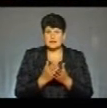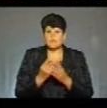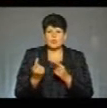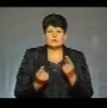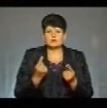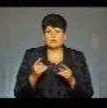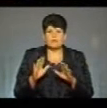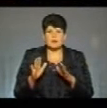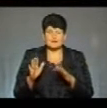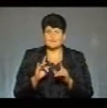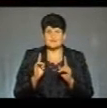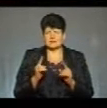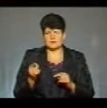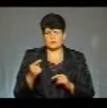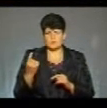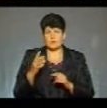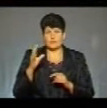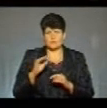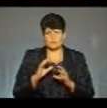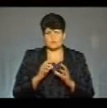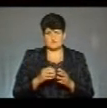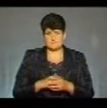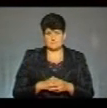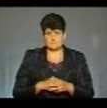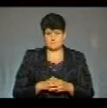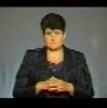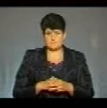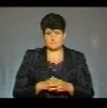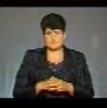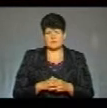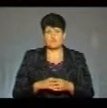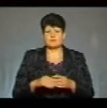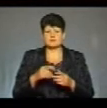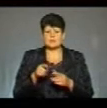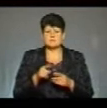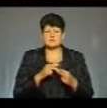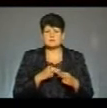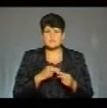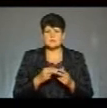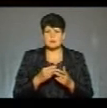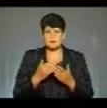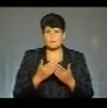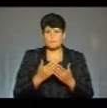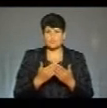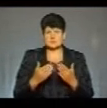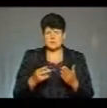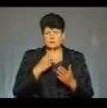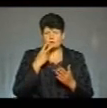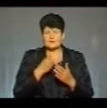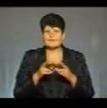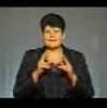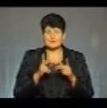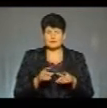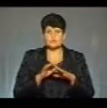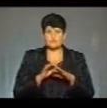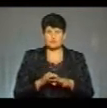варіанті навіть не тільки на Тернопільщині, а в усьому світі. В інтерактивній зоні виставки працівниця музею Антоніна Баран демонструє, як